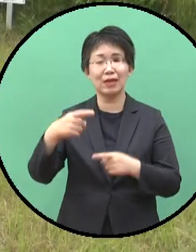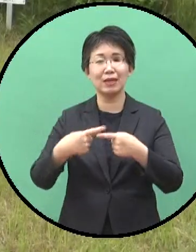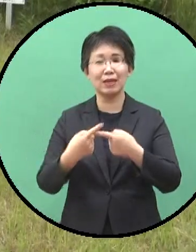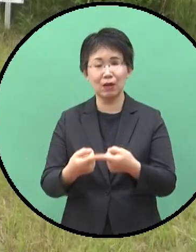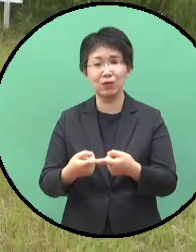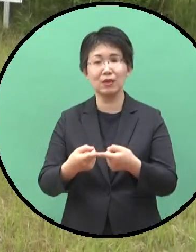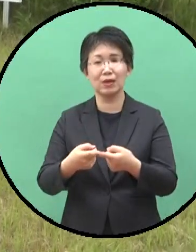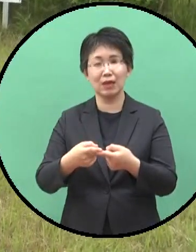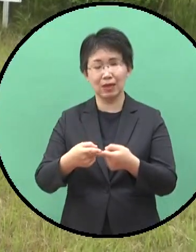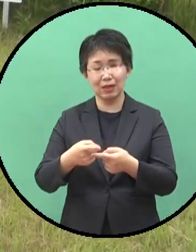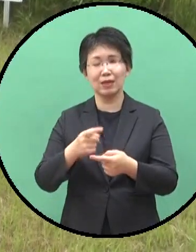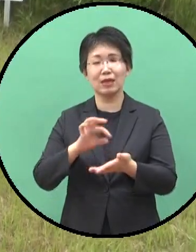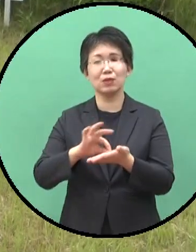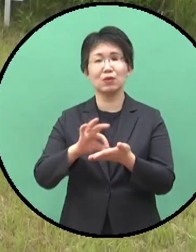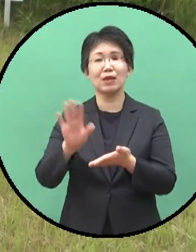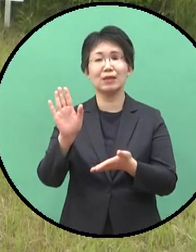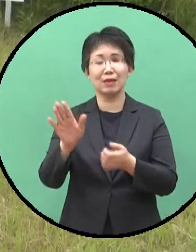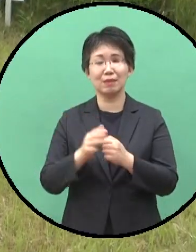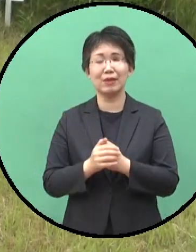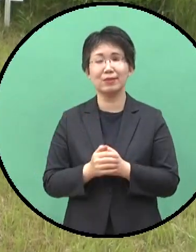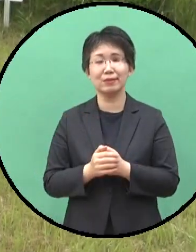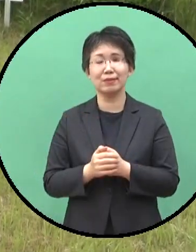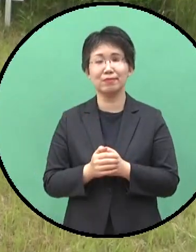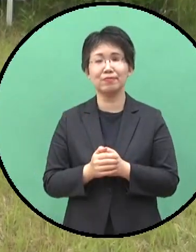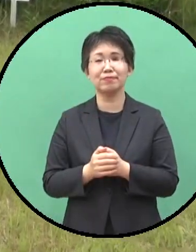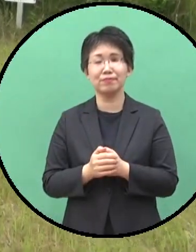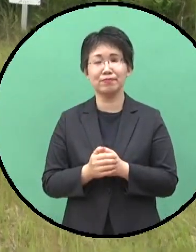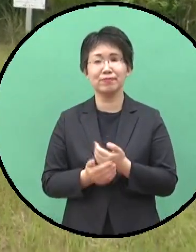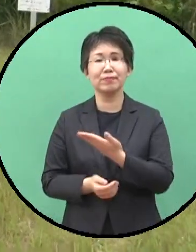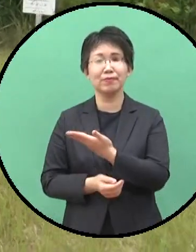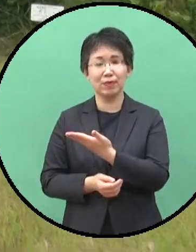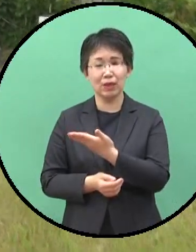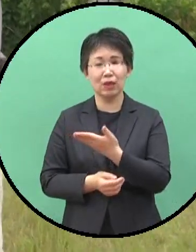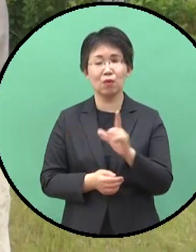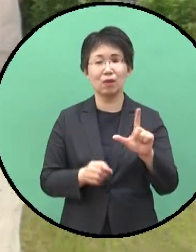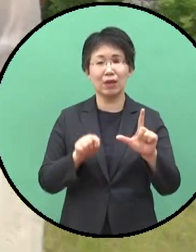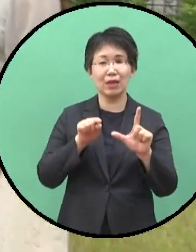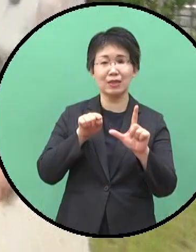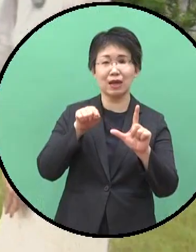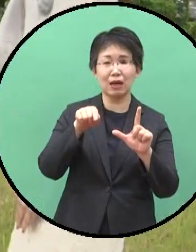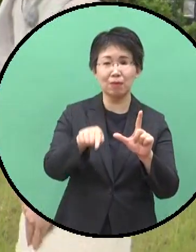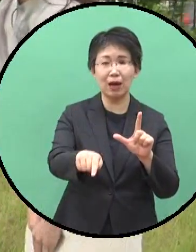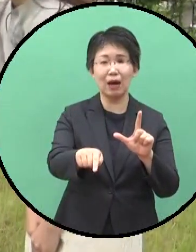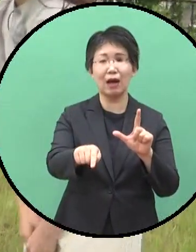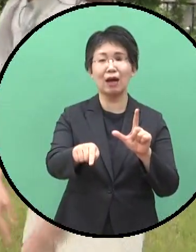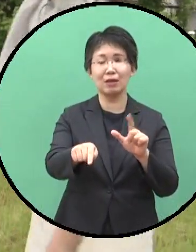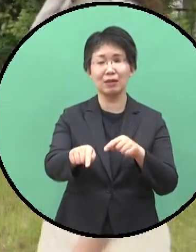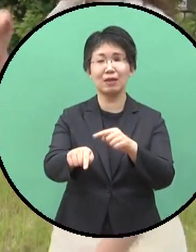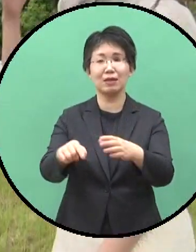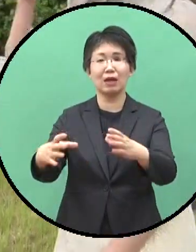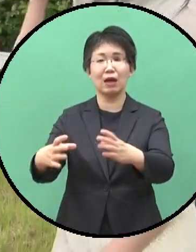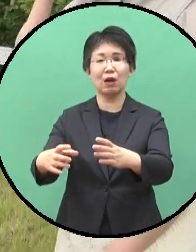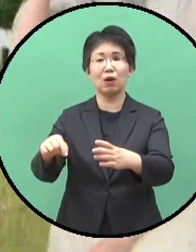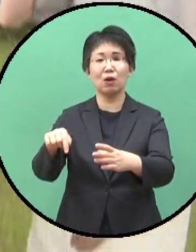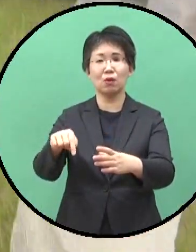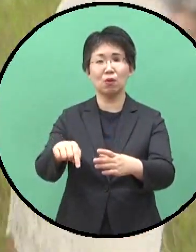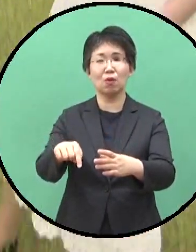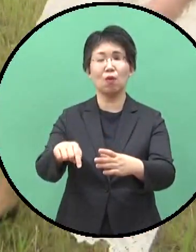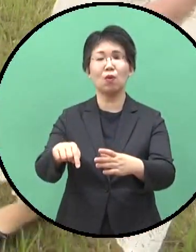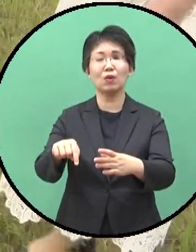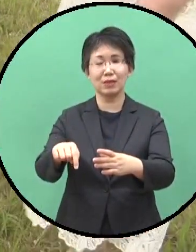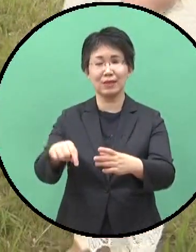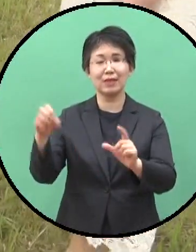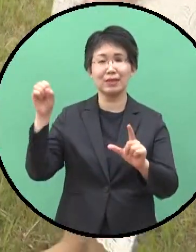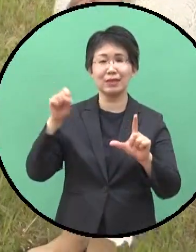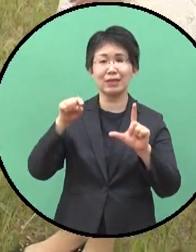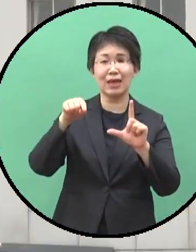源入れて動かしております。で仕組みはですね、こちらからレーザーが出ます。でここにレーザーが